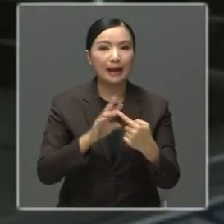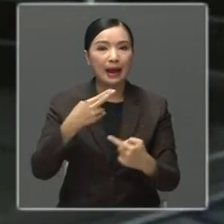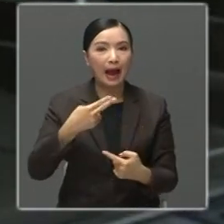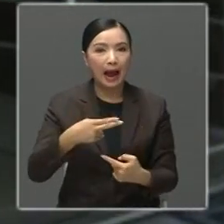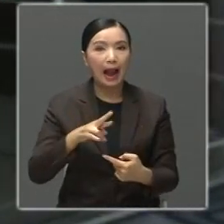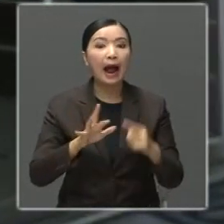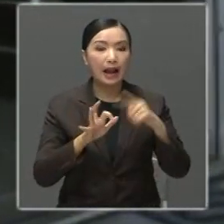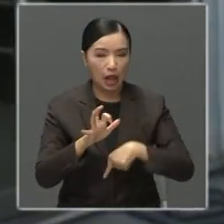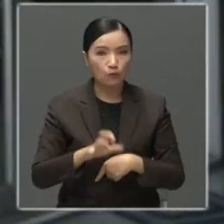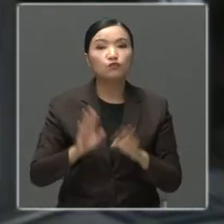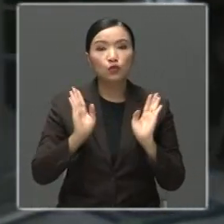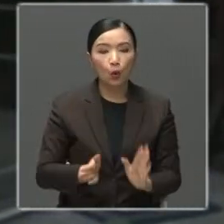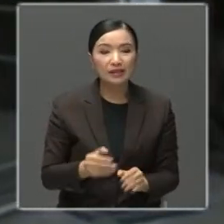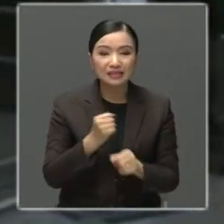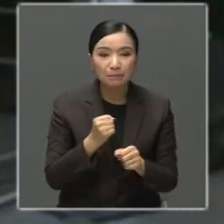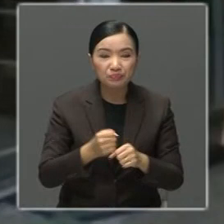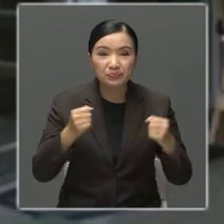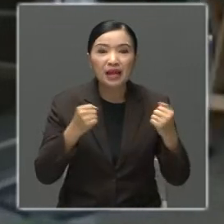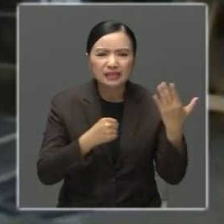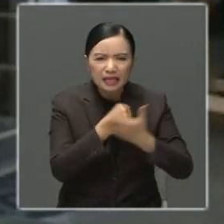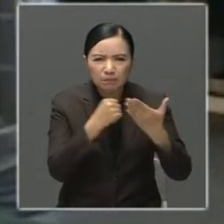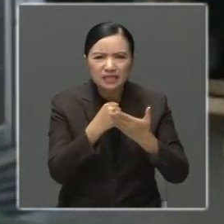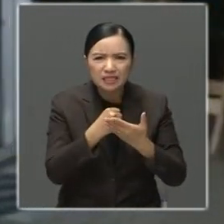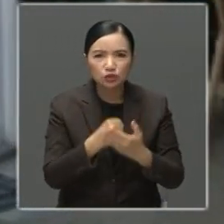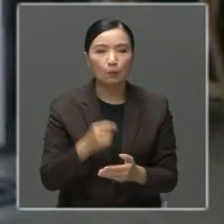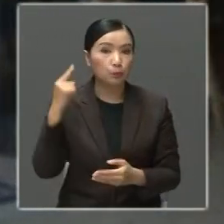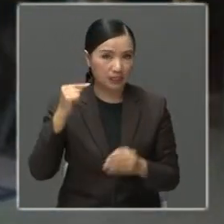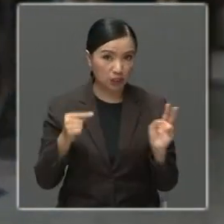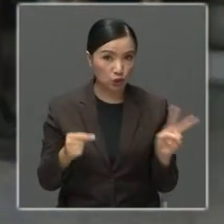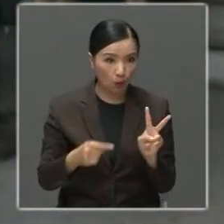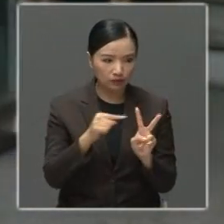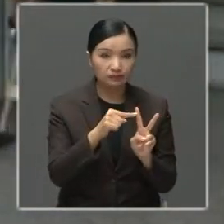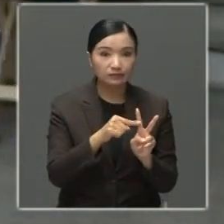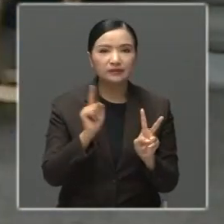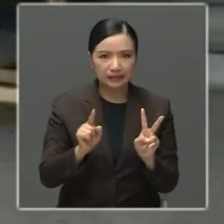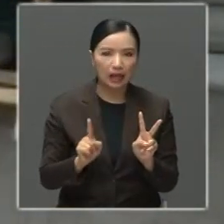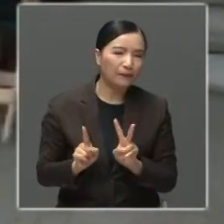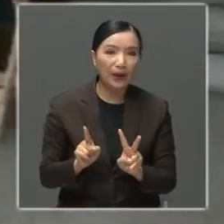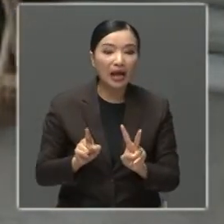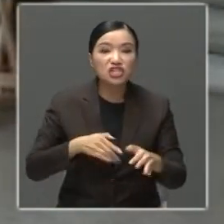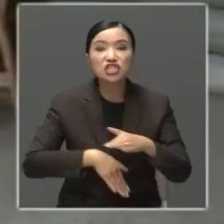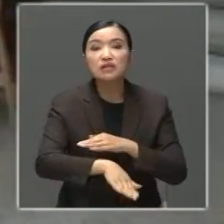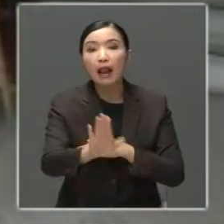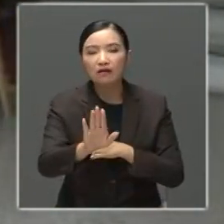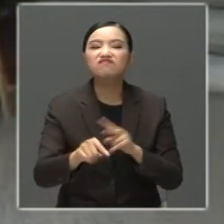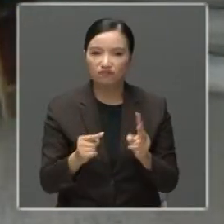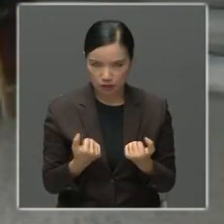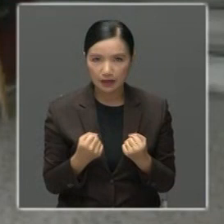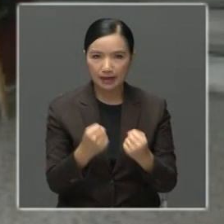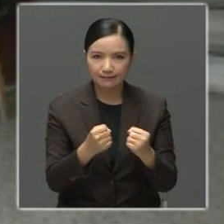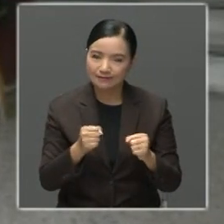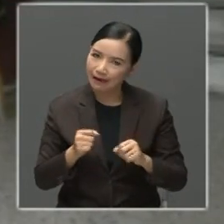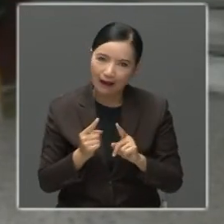อยู่ระหว่างการติดตามจับกุมตัวแล้วก็ยืนยันนะคะว่าจะไม่มีการช่วยเหลือกันเองอย่างแน่นอนส่วนเรื่องของรายละเอียดอื่นๆต